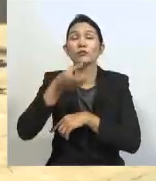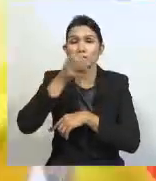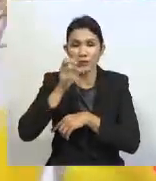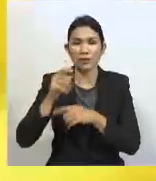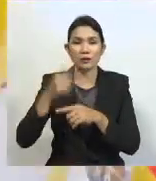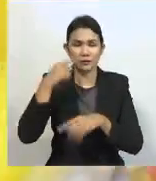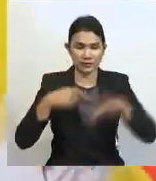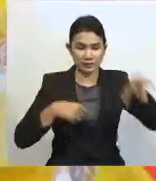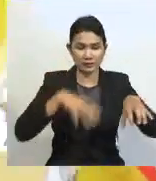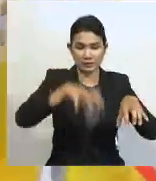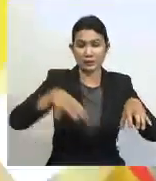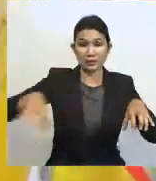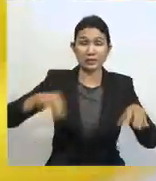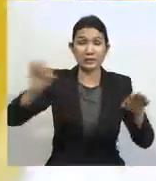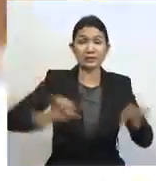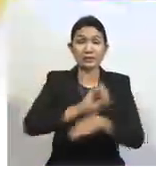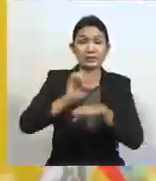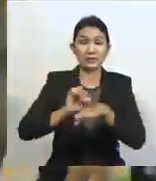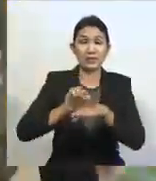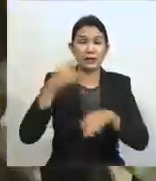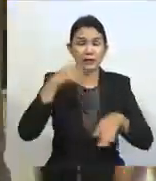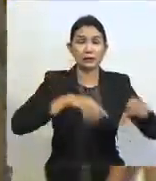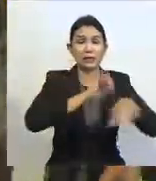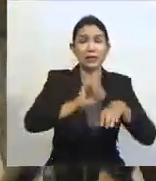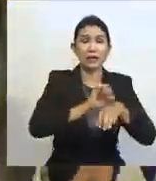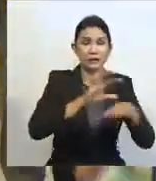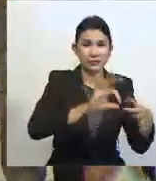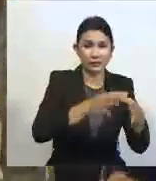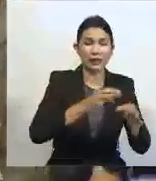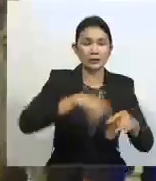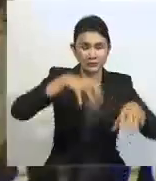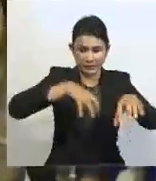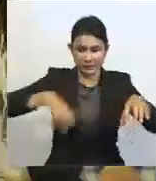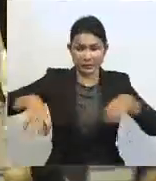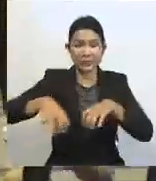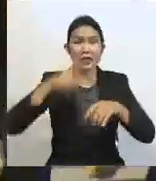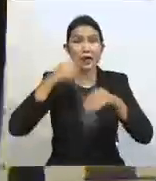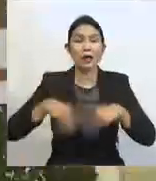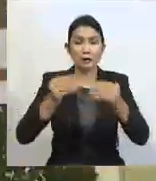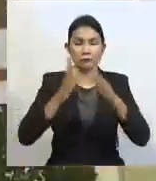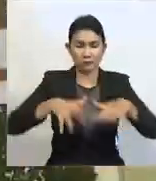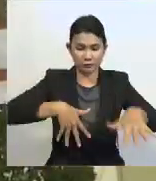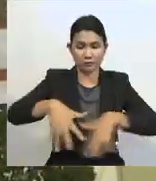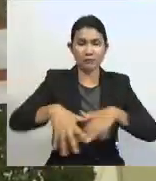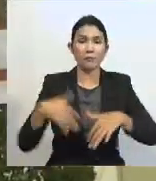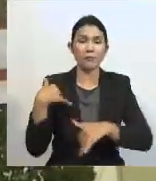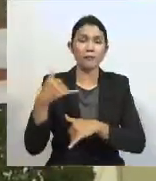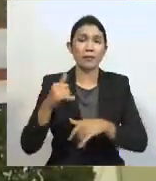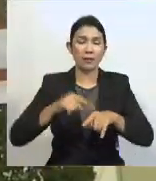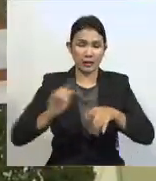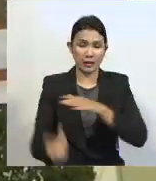ทั้ง3สนามก็คือสนามสุพัชราสายสนามเทพหัสดินและอาคารนิมิบุตรค่ะโดยเปิดให้ประชาชนเข้าพื้นที่มาตั้ง